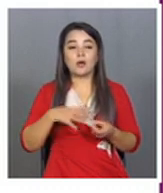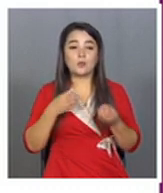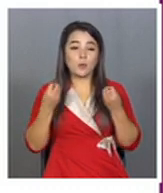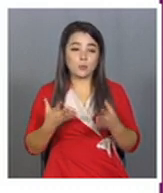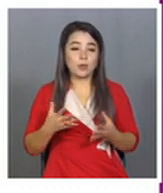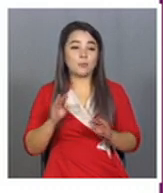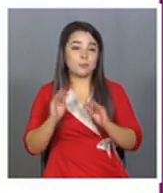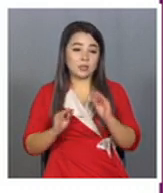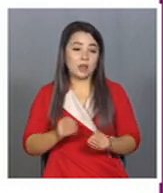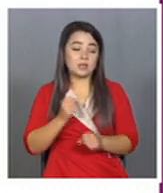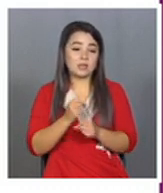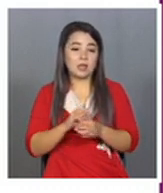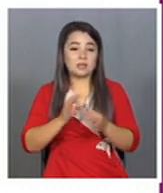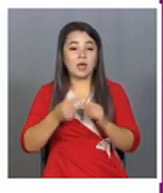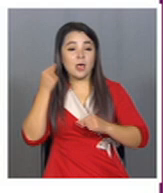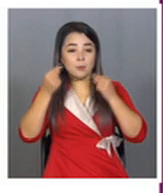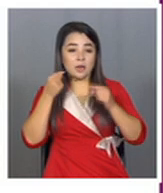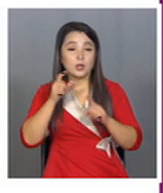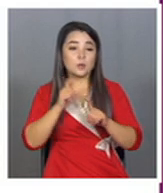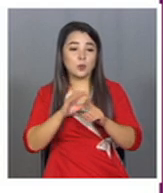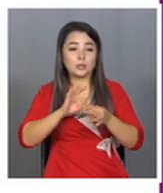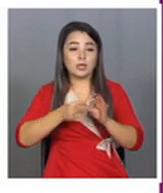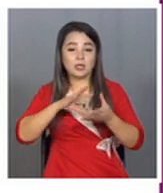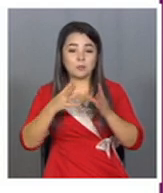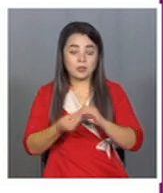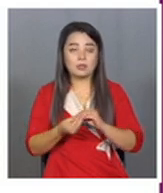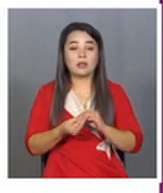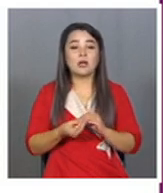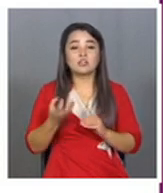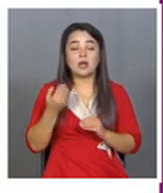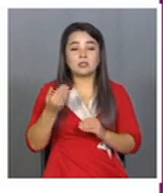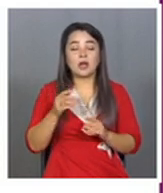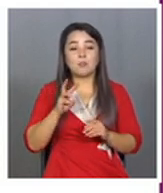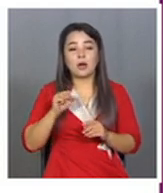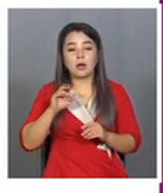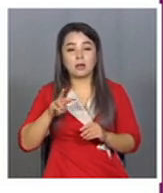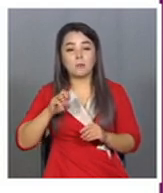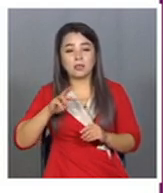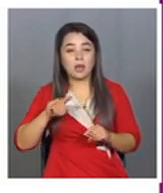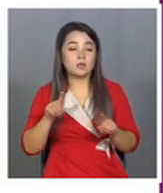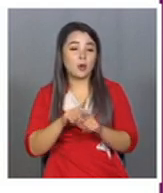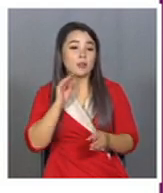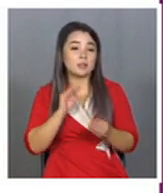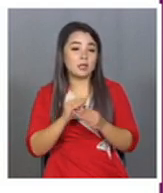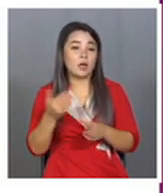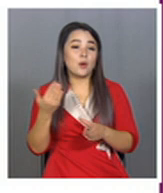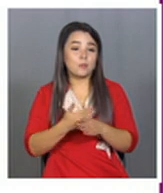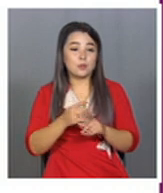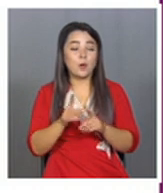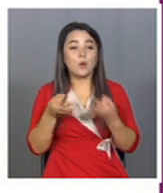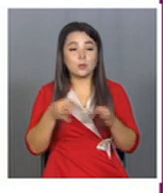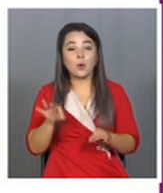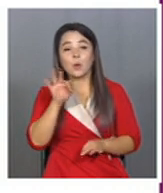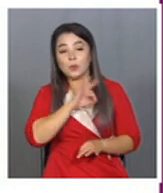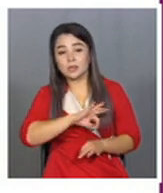бейнелеуіш, экспрессивті эмоционалды сөздерді және мақал мәтелдер мен тұрақты тіркестерді еркін